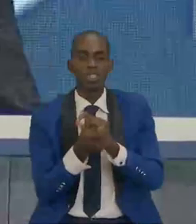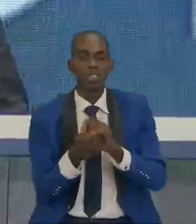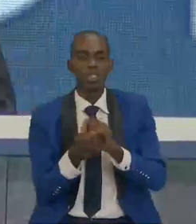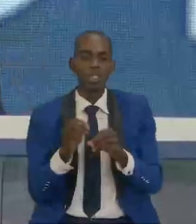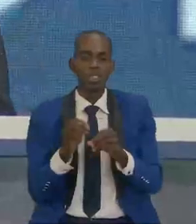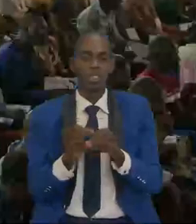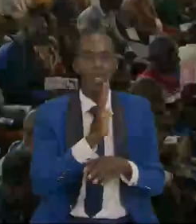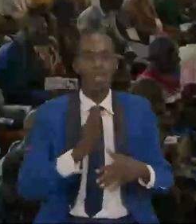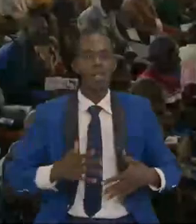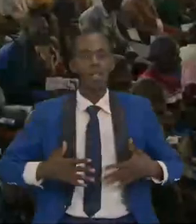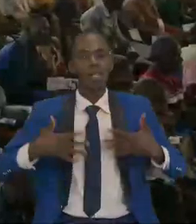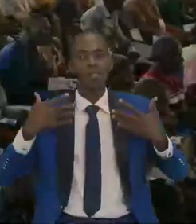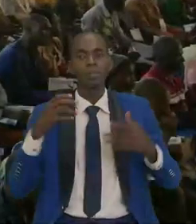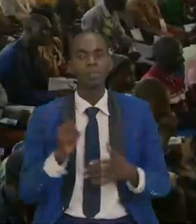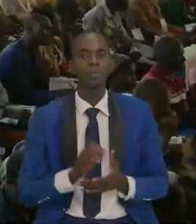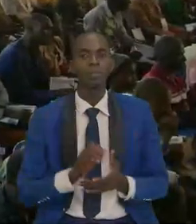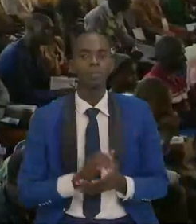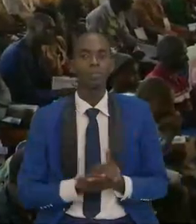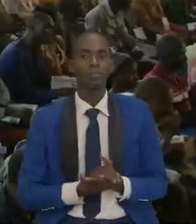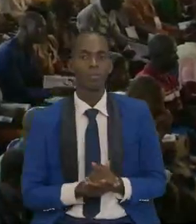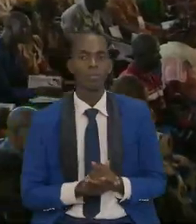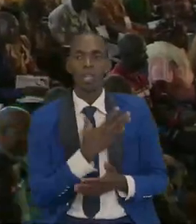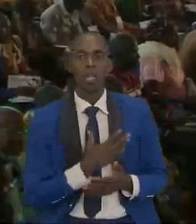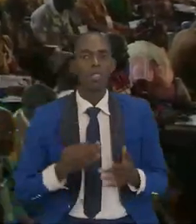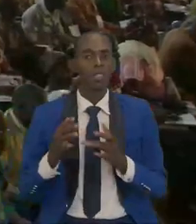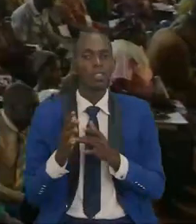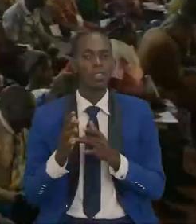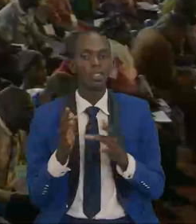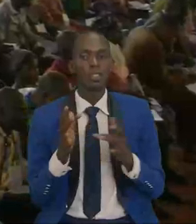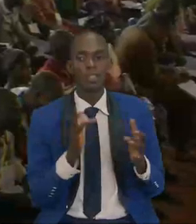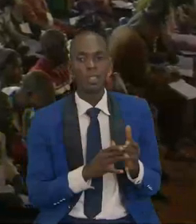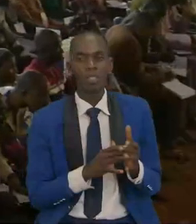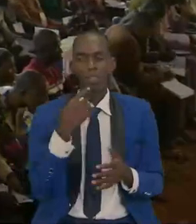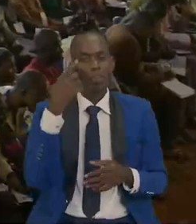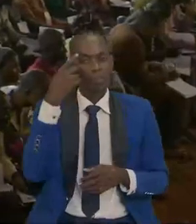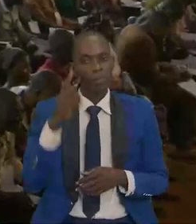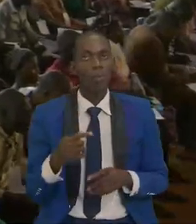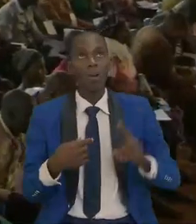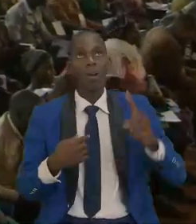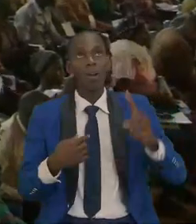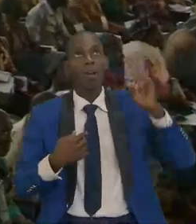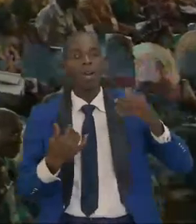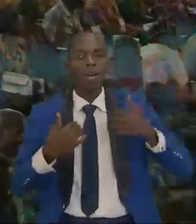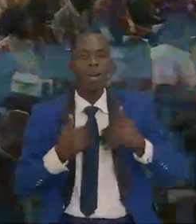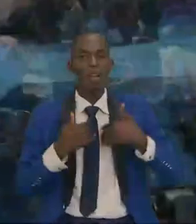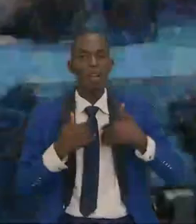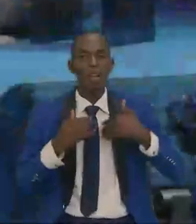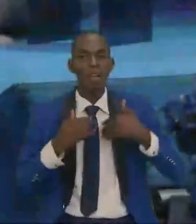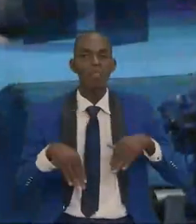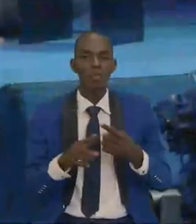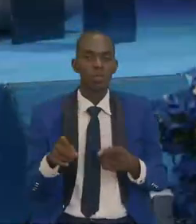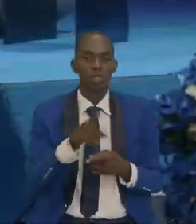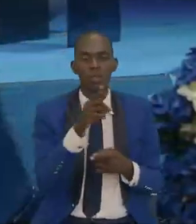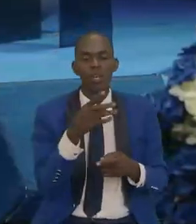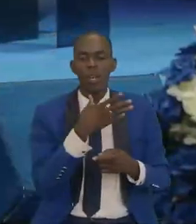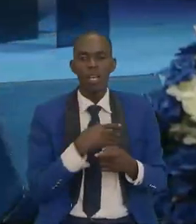a apporté un changement à leur vie. Et Jésus a dit, car